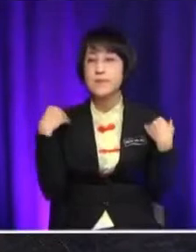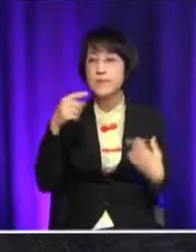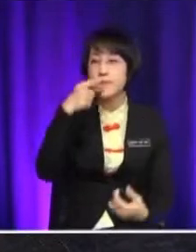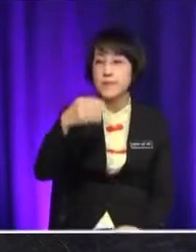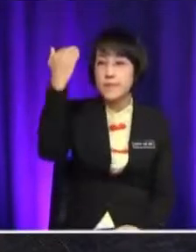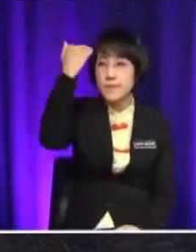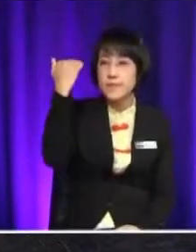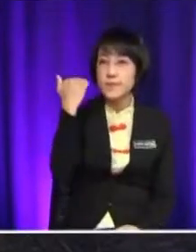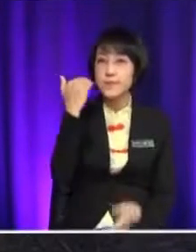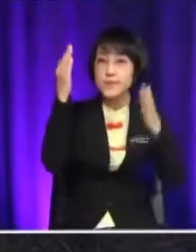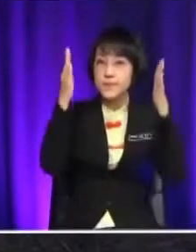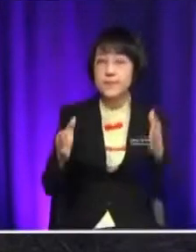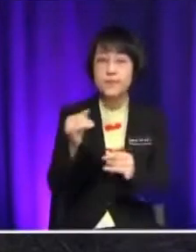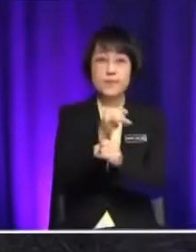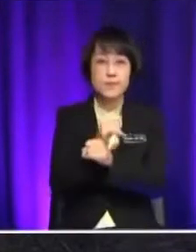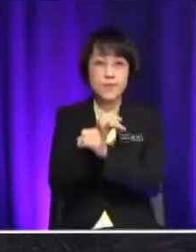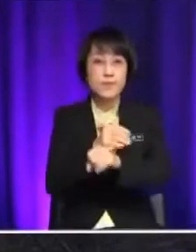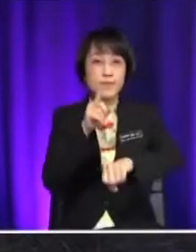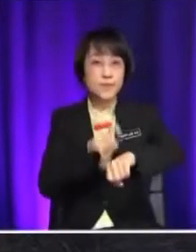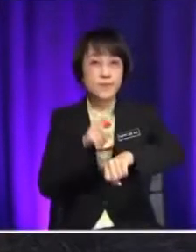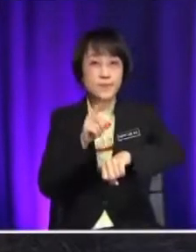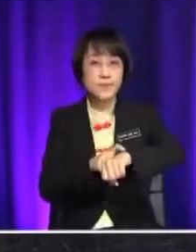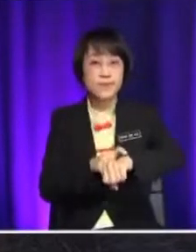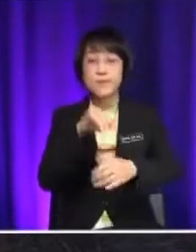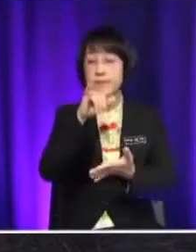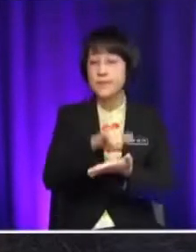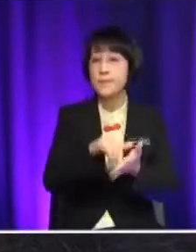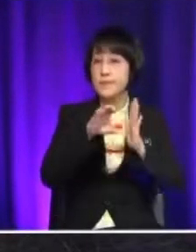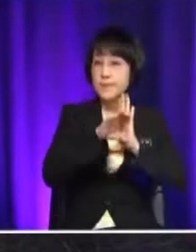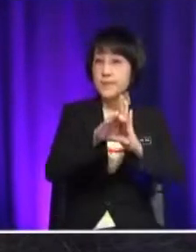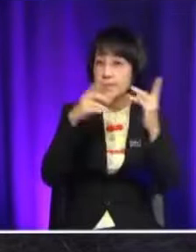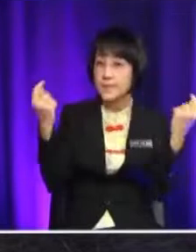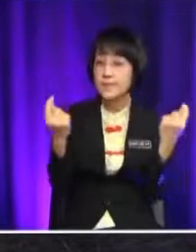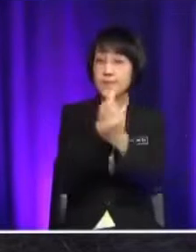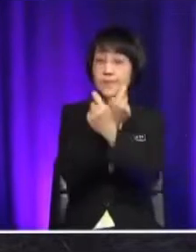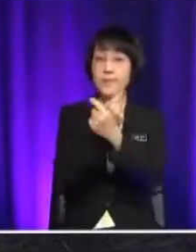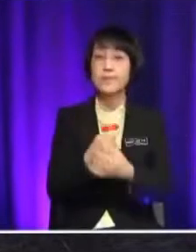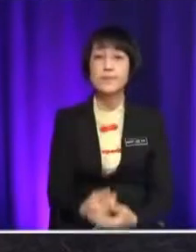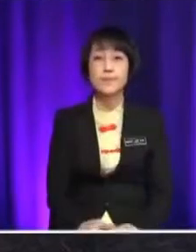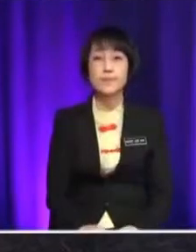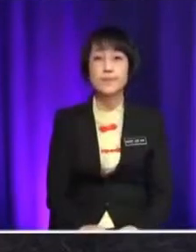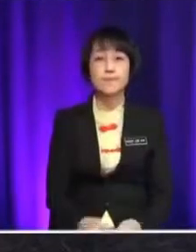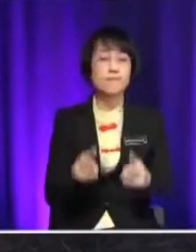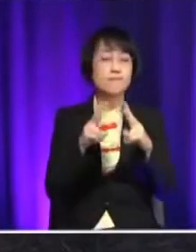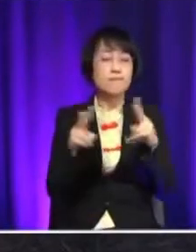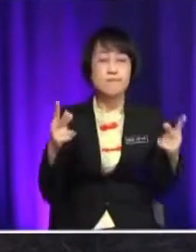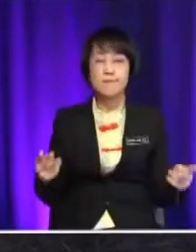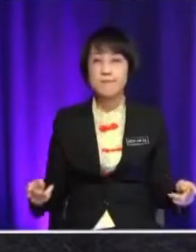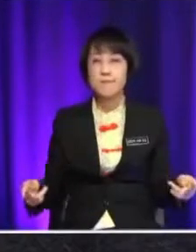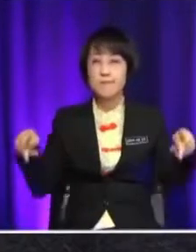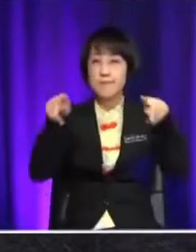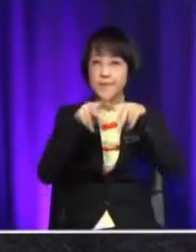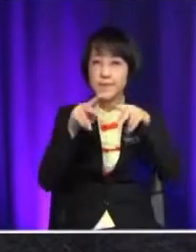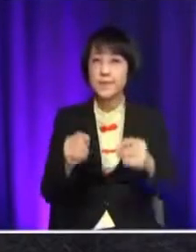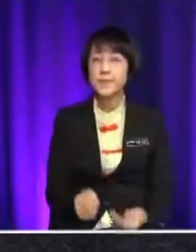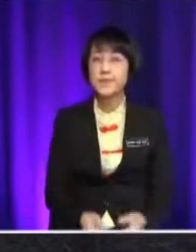penjaga masa dalam alu-aluan. Itu adalah contoh pertandingan. Dan yang paling penting, ya, bila nak